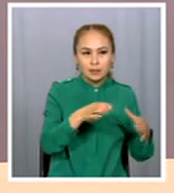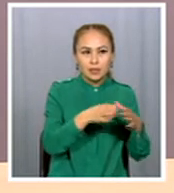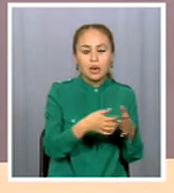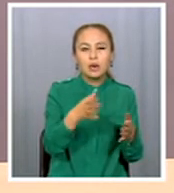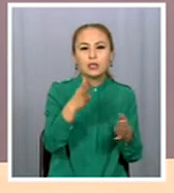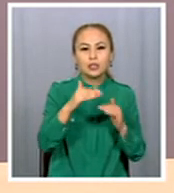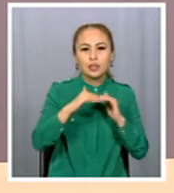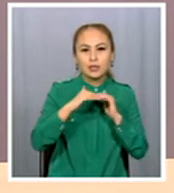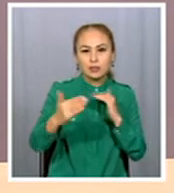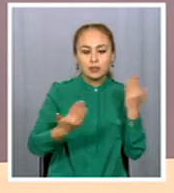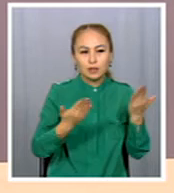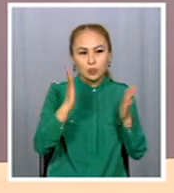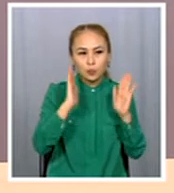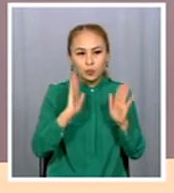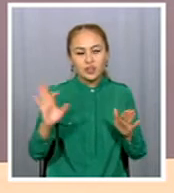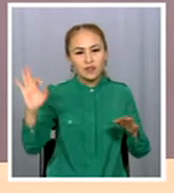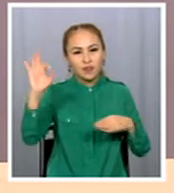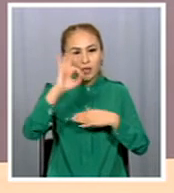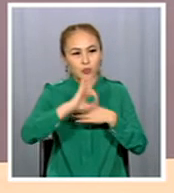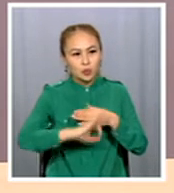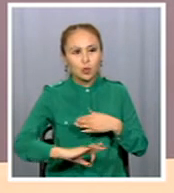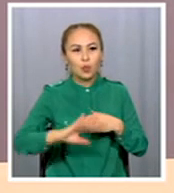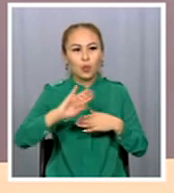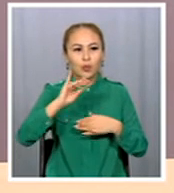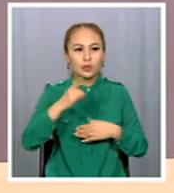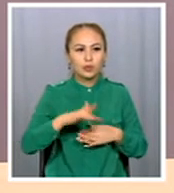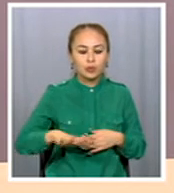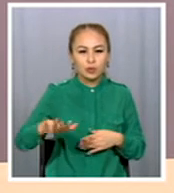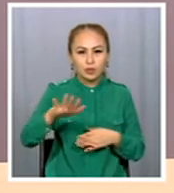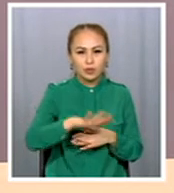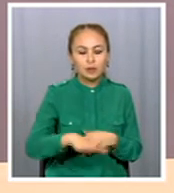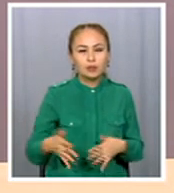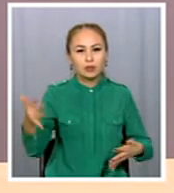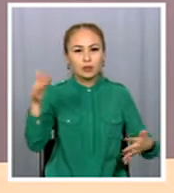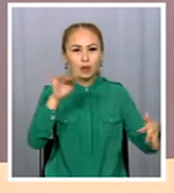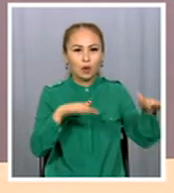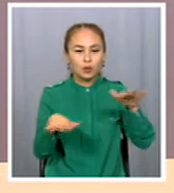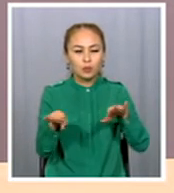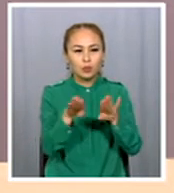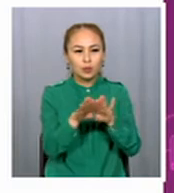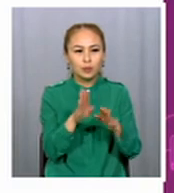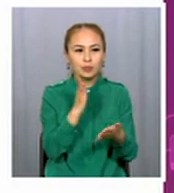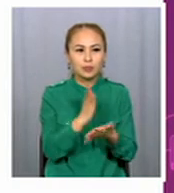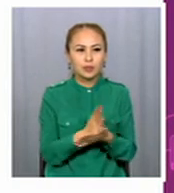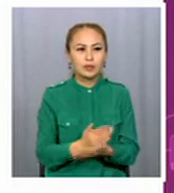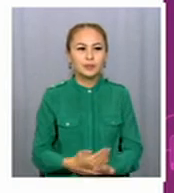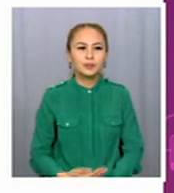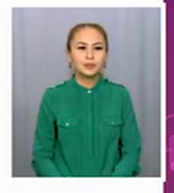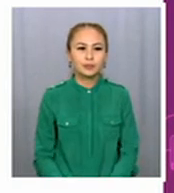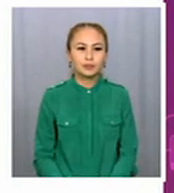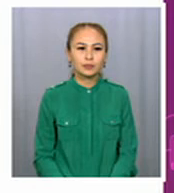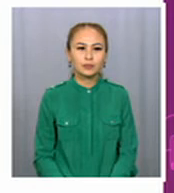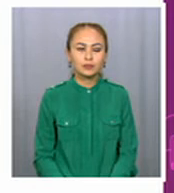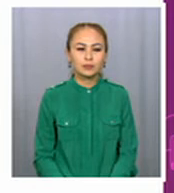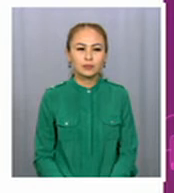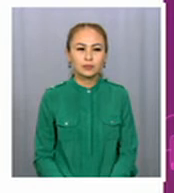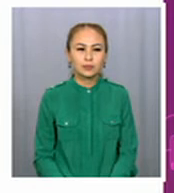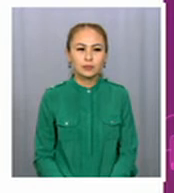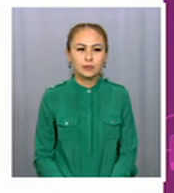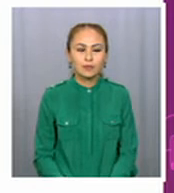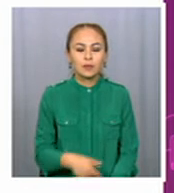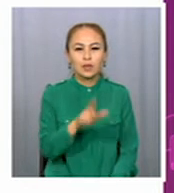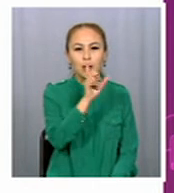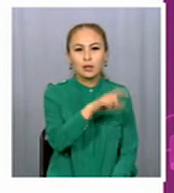болса, шығысы мен оңтүстігі таулы болып келеді. Балалар,